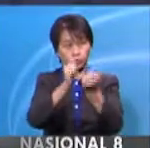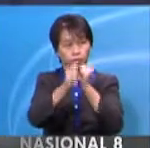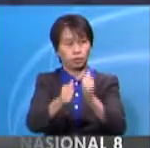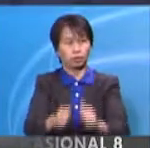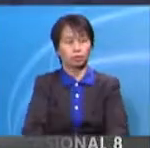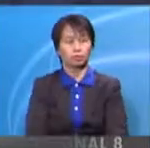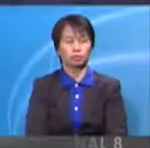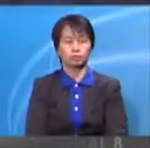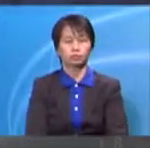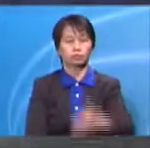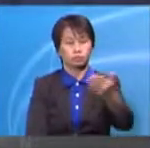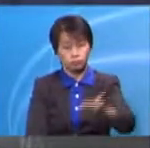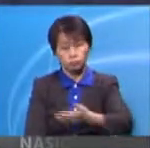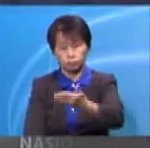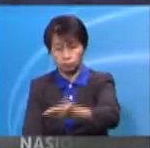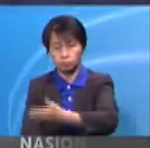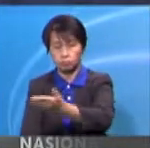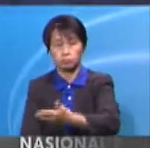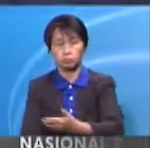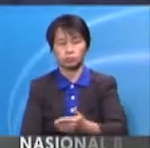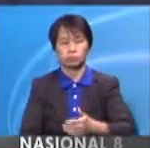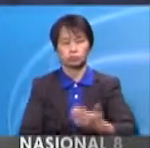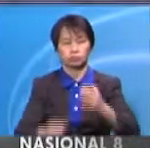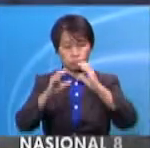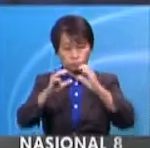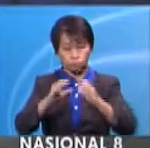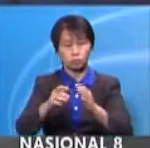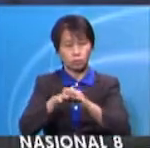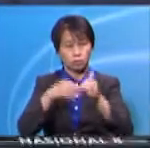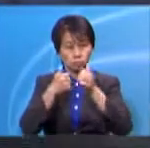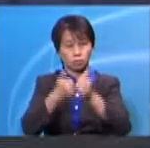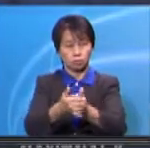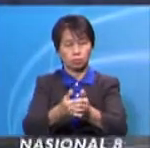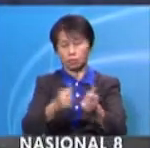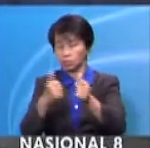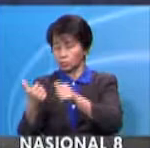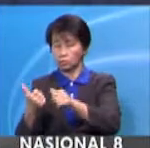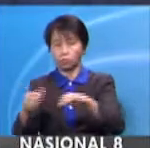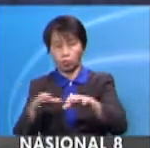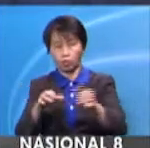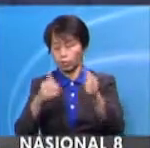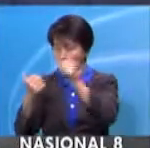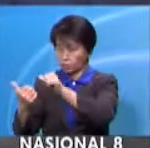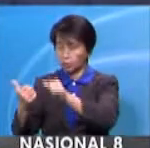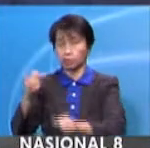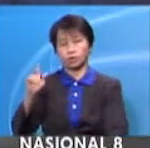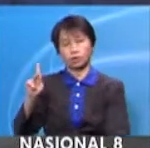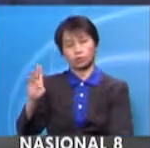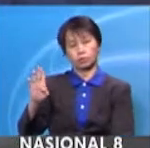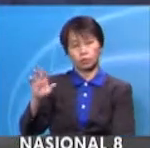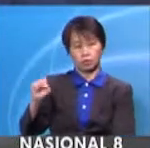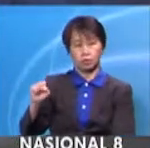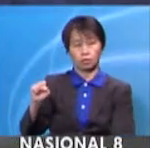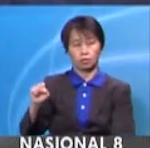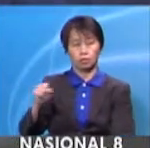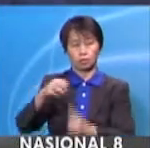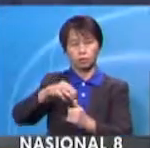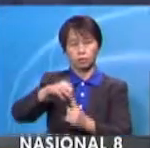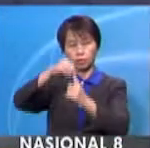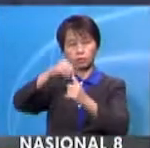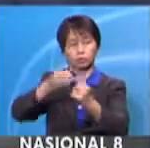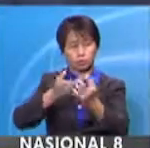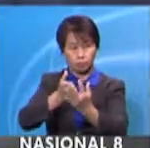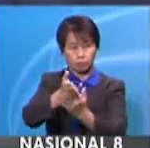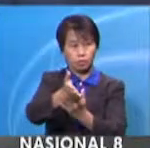mengandung alukan langkah yang diambil oleh Kementerian Blend asokan khususnya